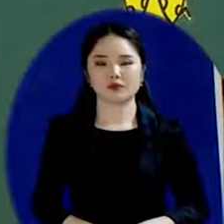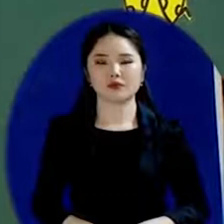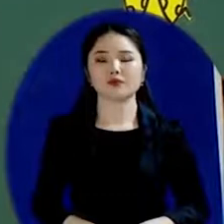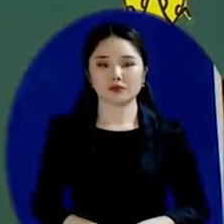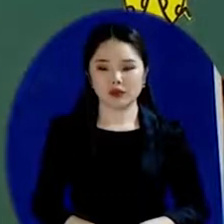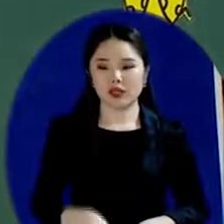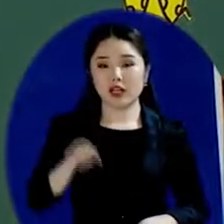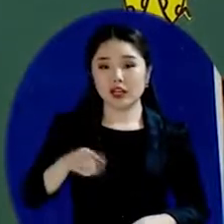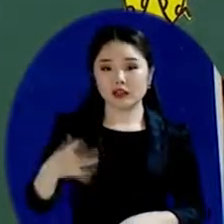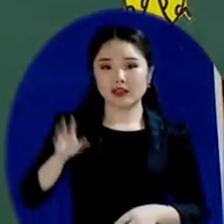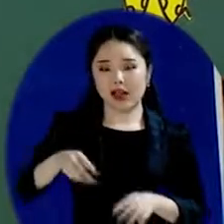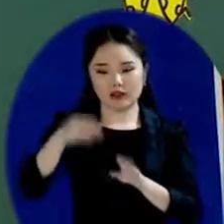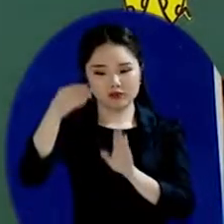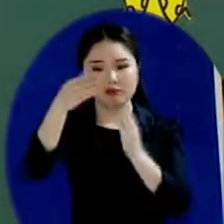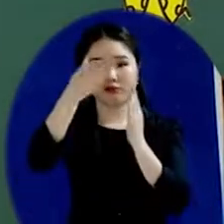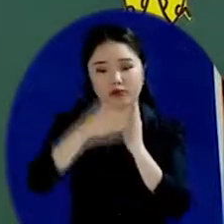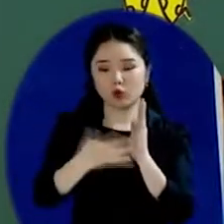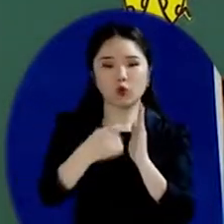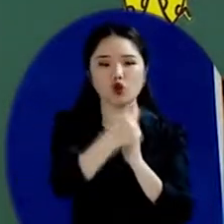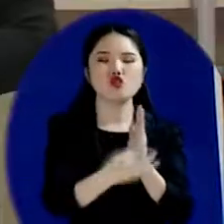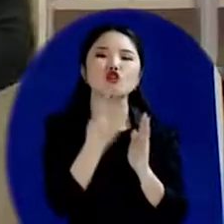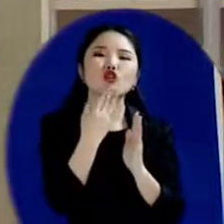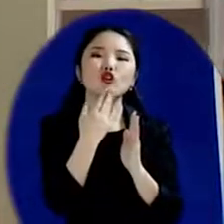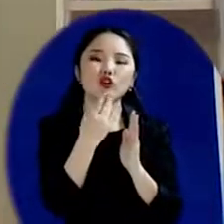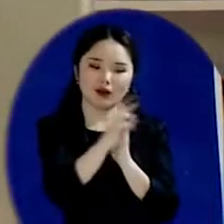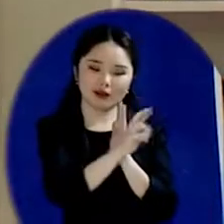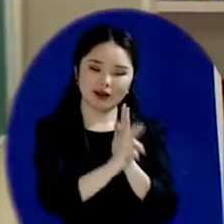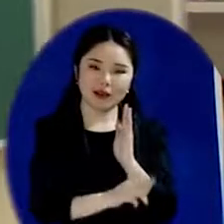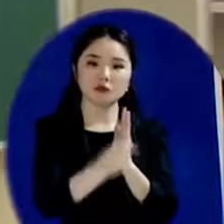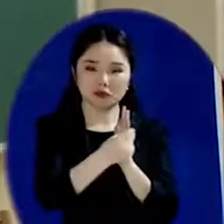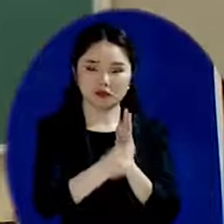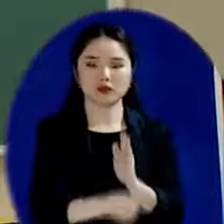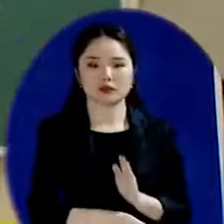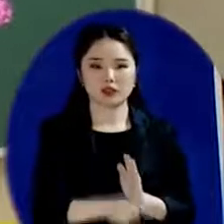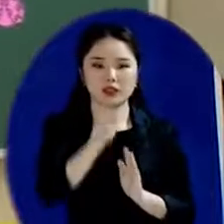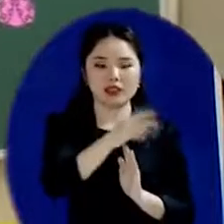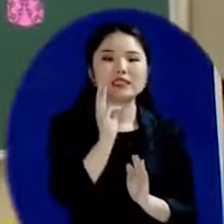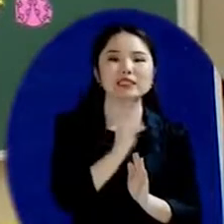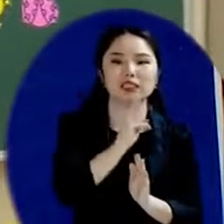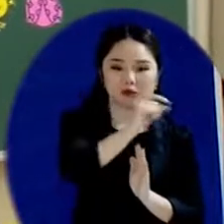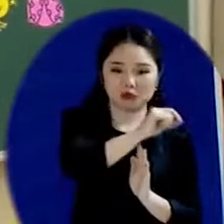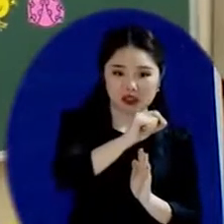дараа нь энэ өгснөхтэйхээ энэ тал болохоор зэрэг өнгөөр нь бүгдээрээ ялгая. За энд болохоор шар